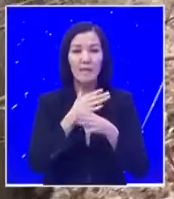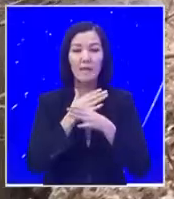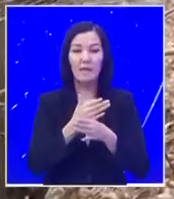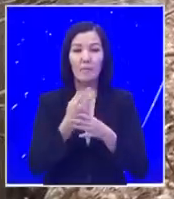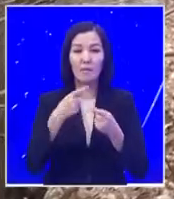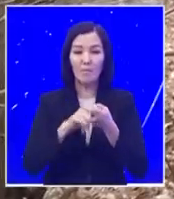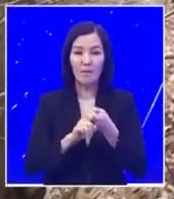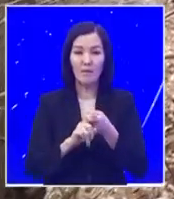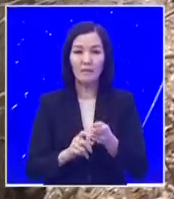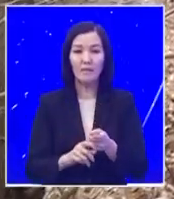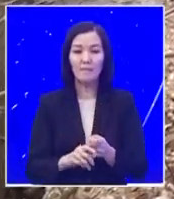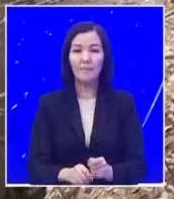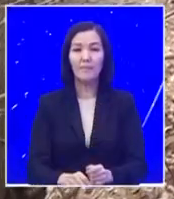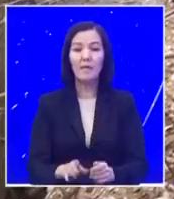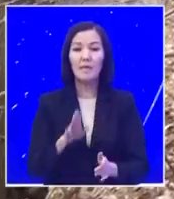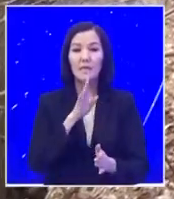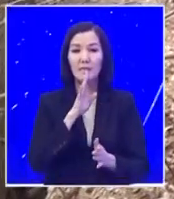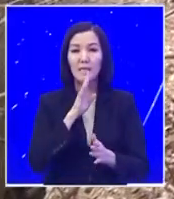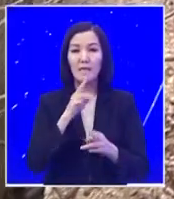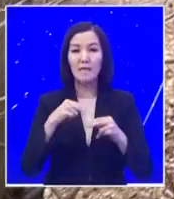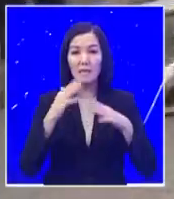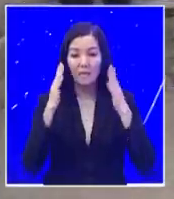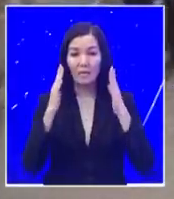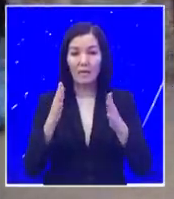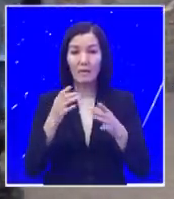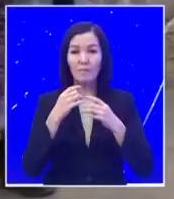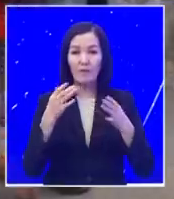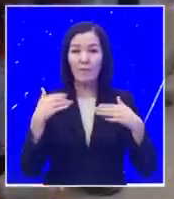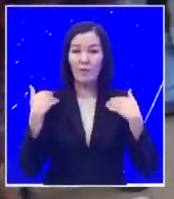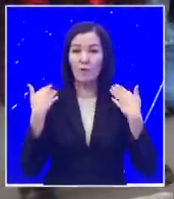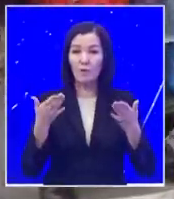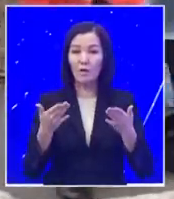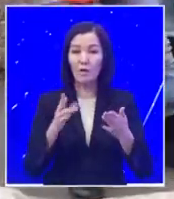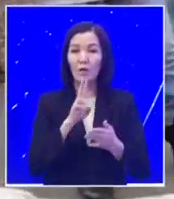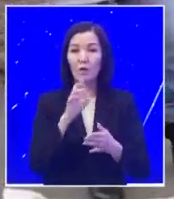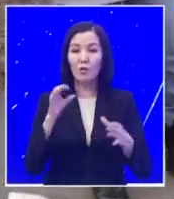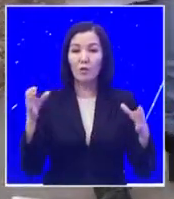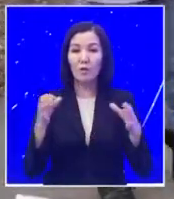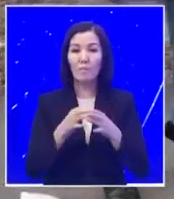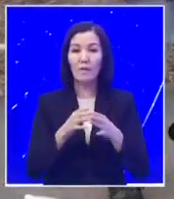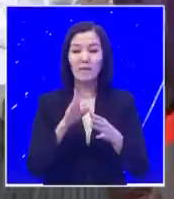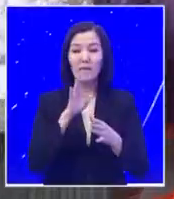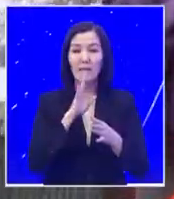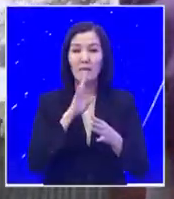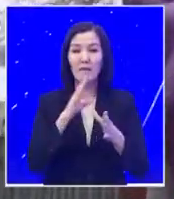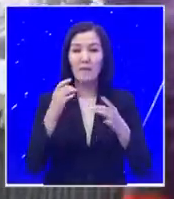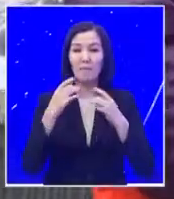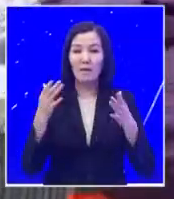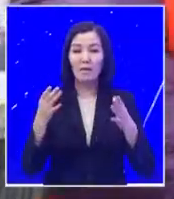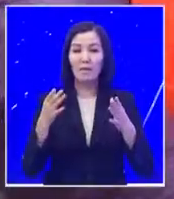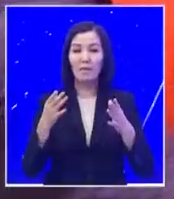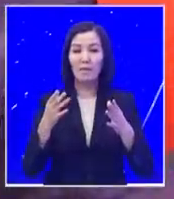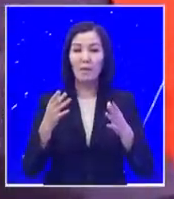тікелей байланысты. Аяулылар ескерусіз тасада қалмау керек деген ұстанымды ұстанған нұротандықтар әйелдер қауымын мерекелерімен